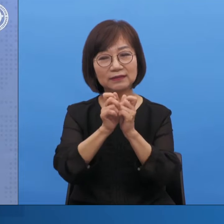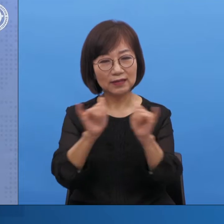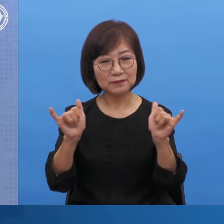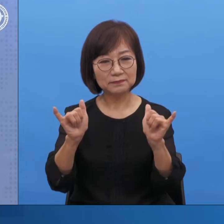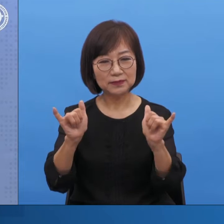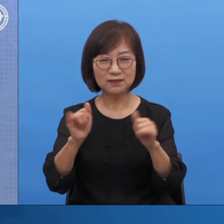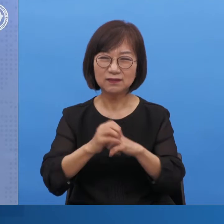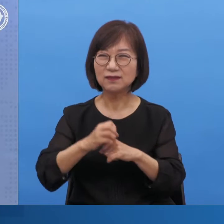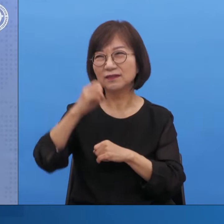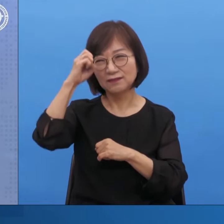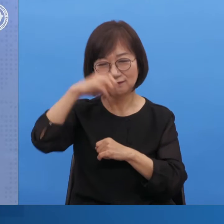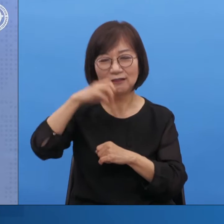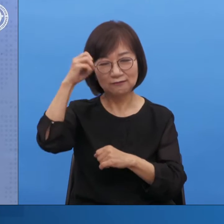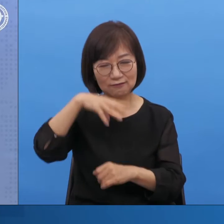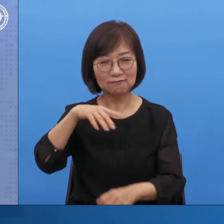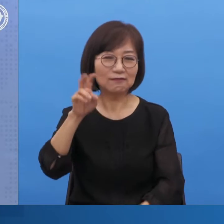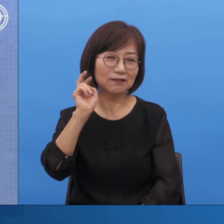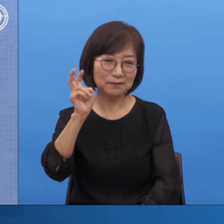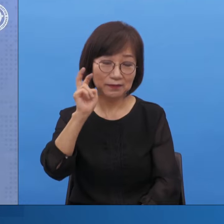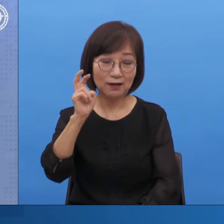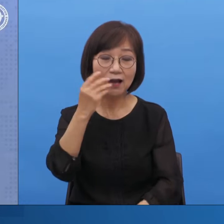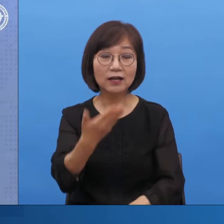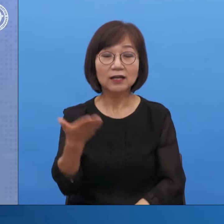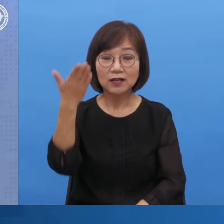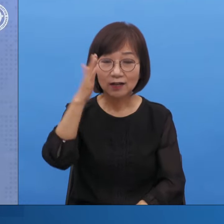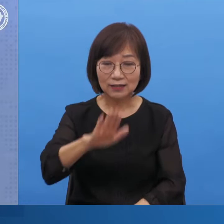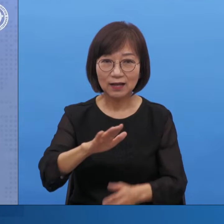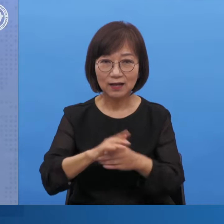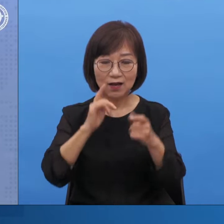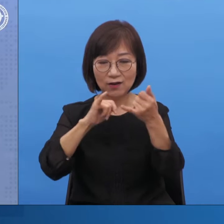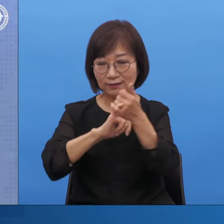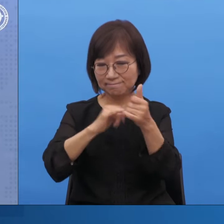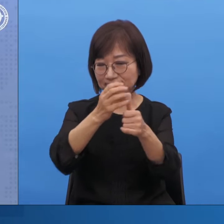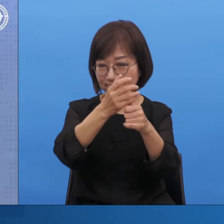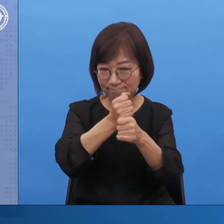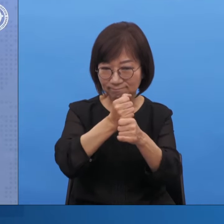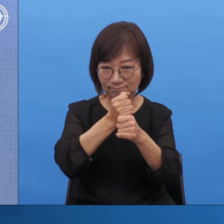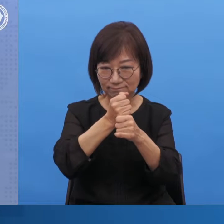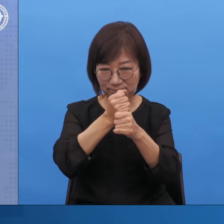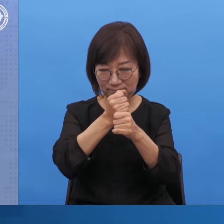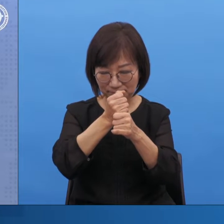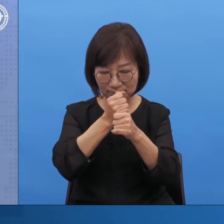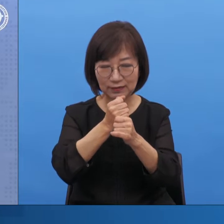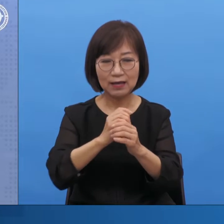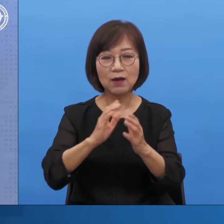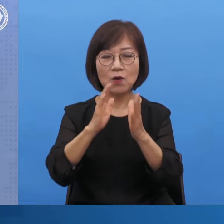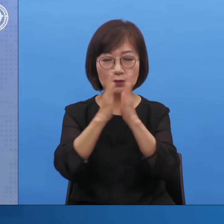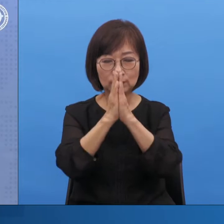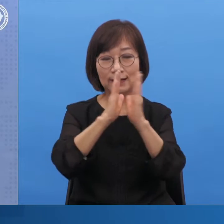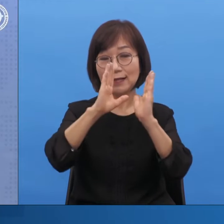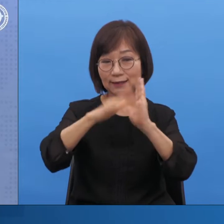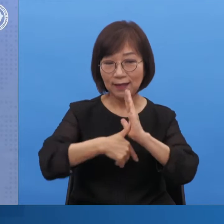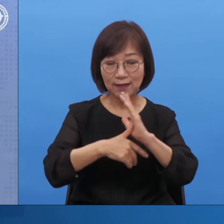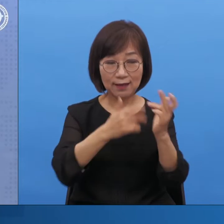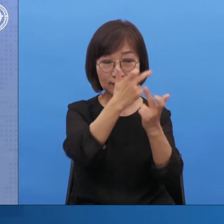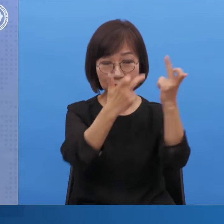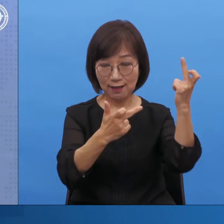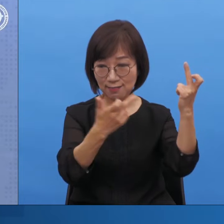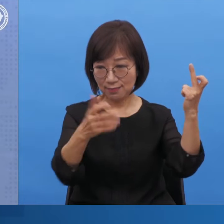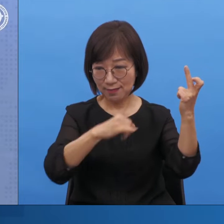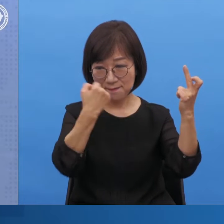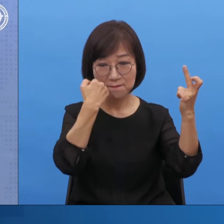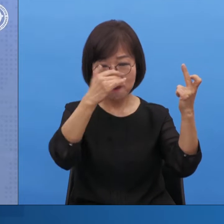sure a majority of the people don't do that. 그걸 하면요 산도 옮길 것이라 예수님이 말씀하셨어요. And if you do that, Jesus said that you could even